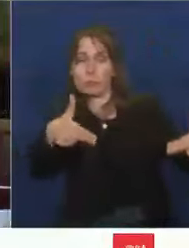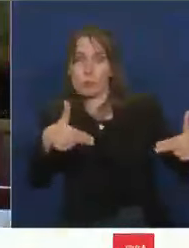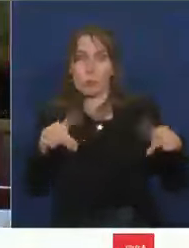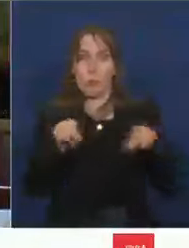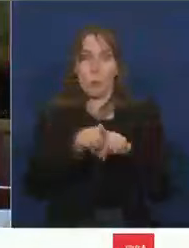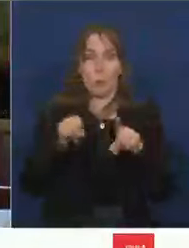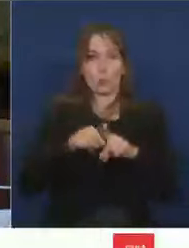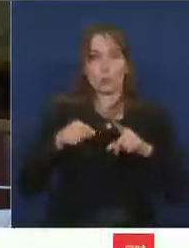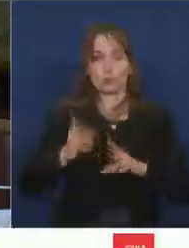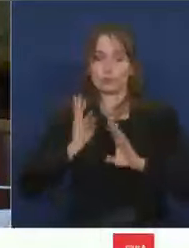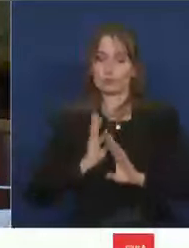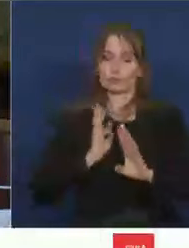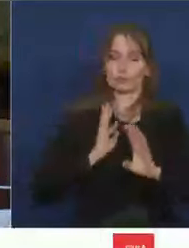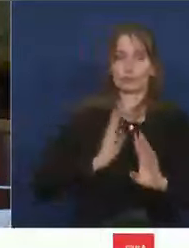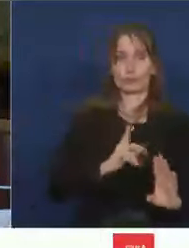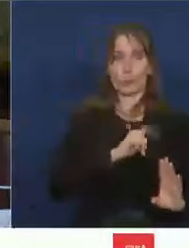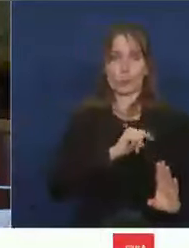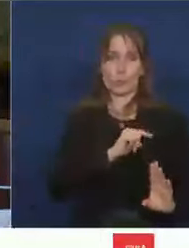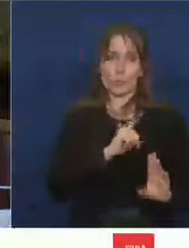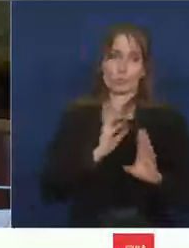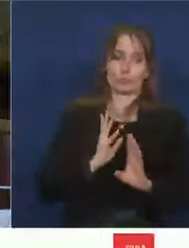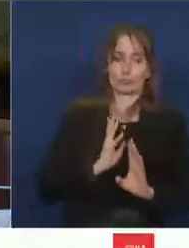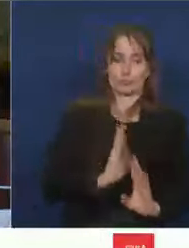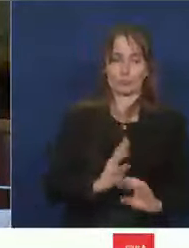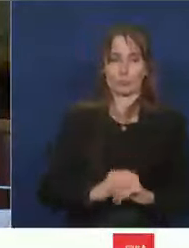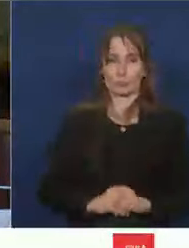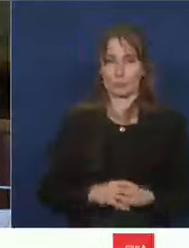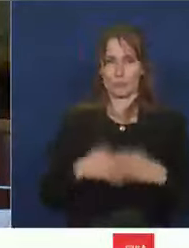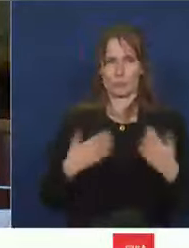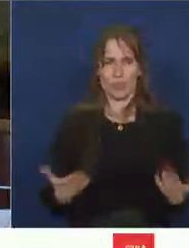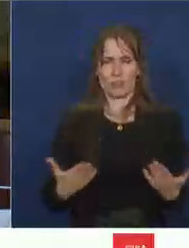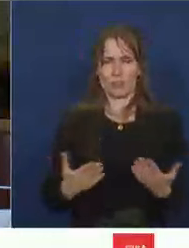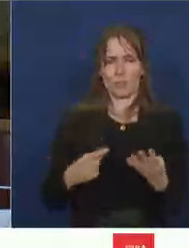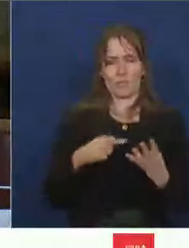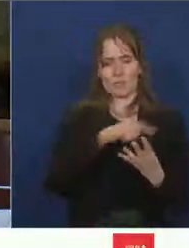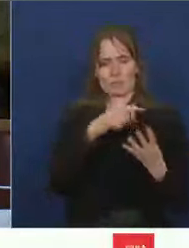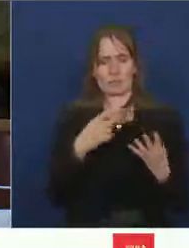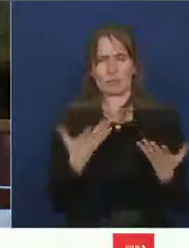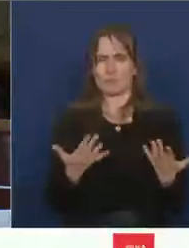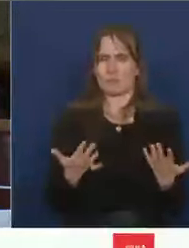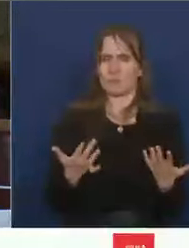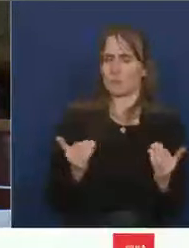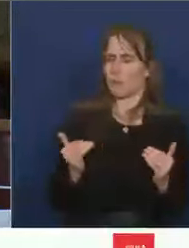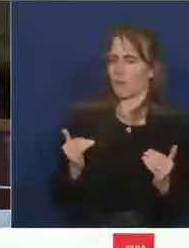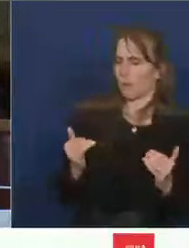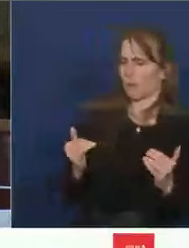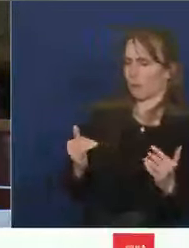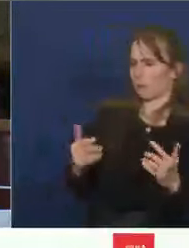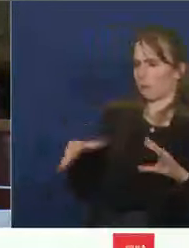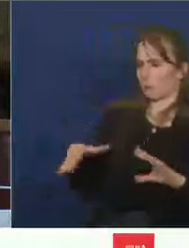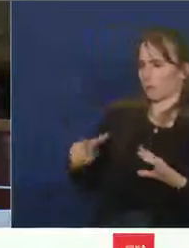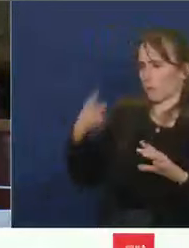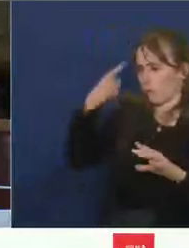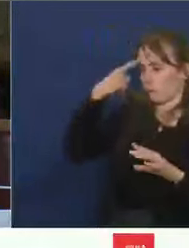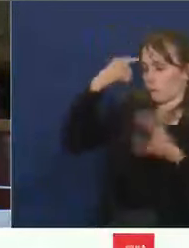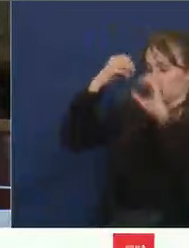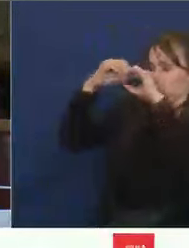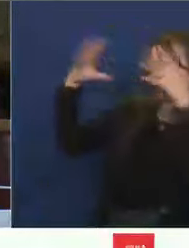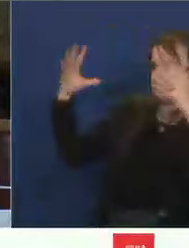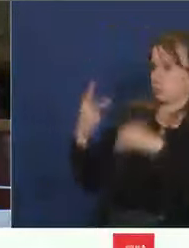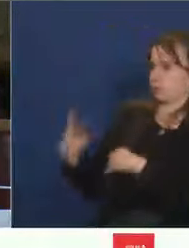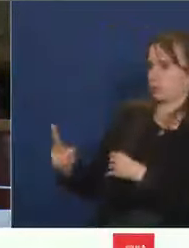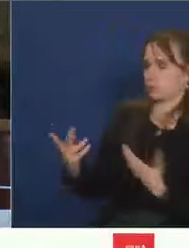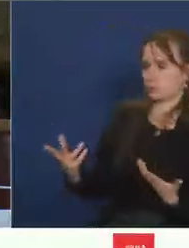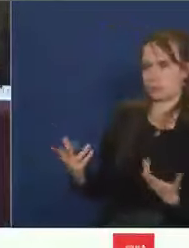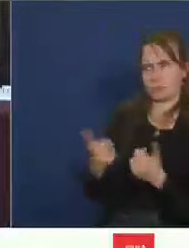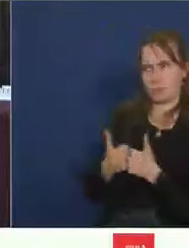plus opérationnels. Voilà. Donc il y a 4 points qui me font dire quand même que votre vision n'est pas la nôtre. La première, c'est que j'y passe 4 fois